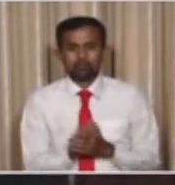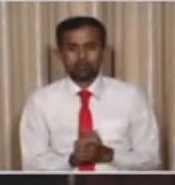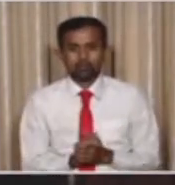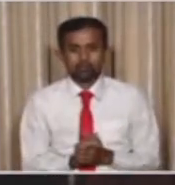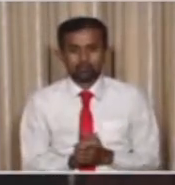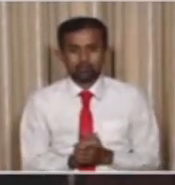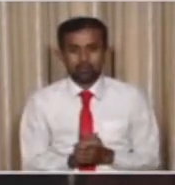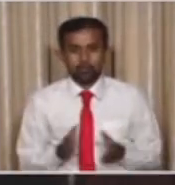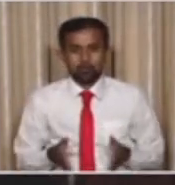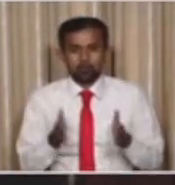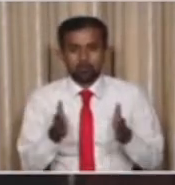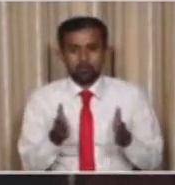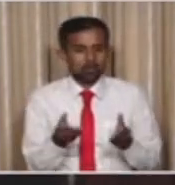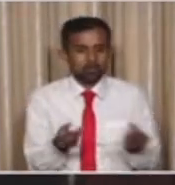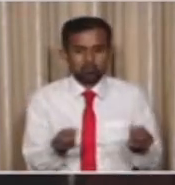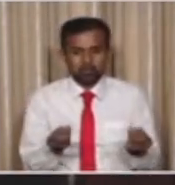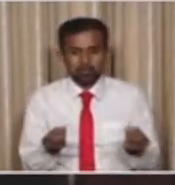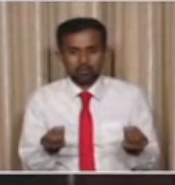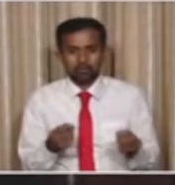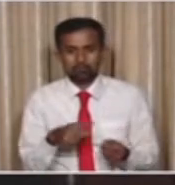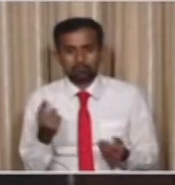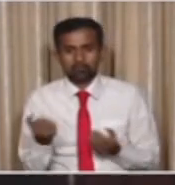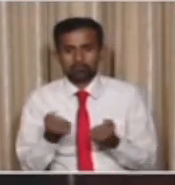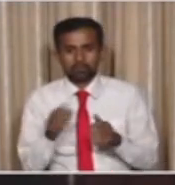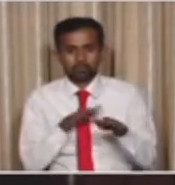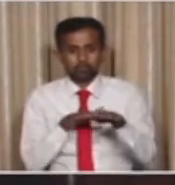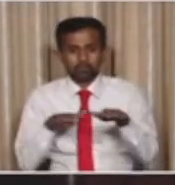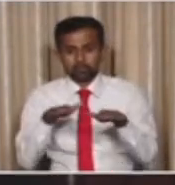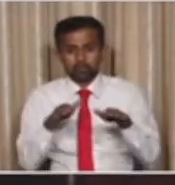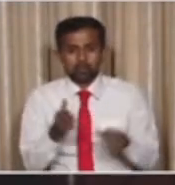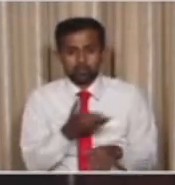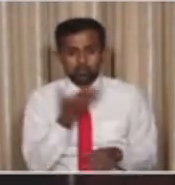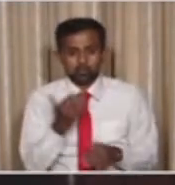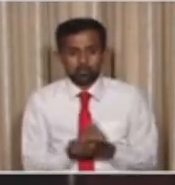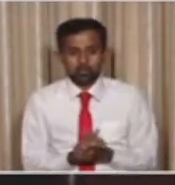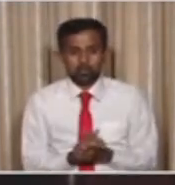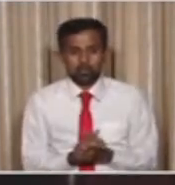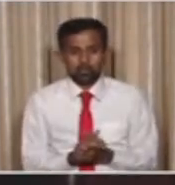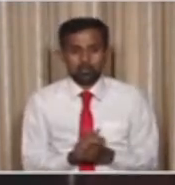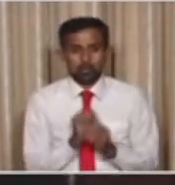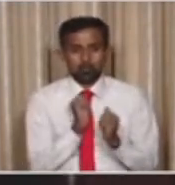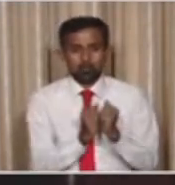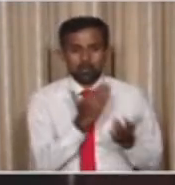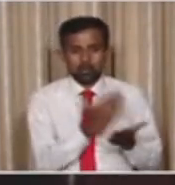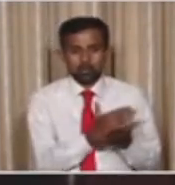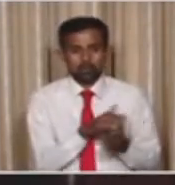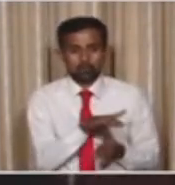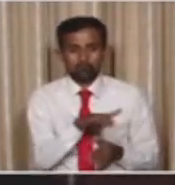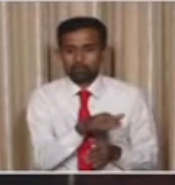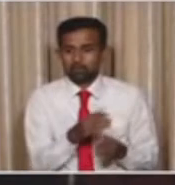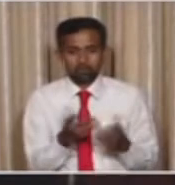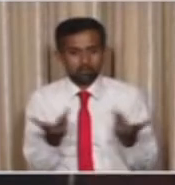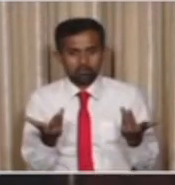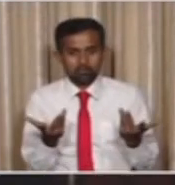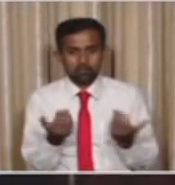නමුත් පාරේ තියෙන ඉඩමදි වෙන්න පුළුවන් තවත් වාහනවල තියෙන තදබදේ වෙන්න පුළුවන් බස් එක නතර කරන්න ඉඩ හදලා නැති නිසා වෙන්න